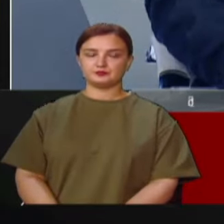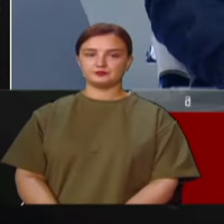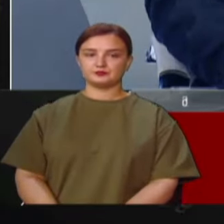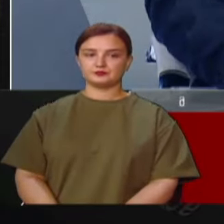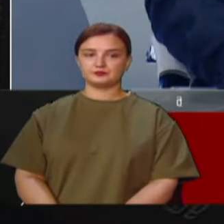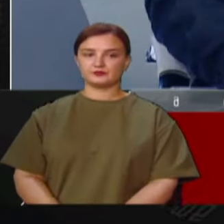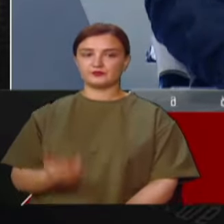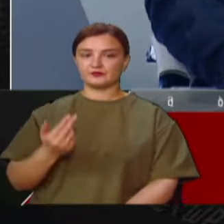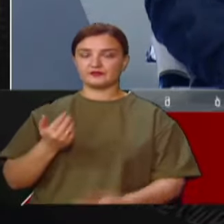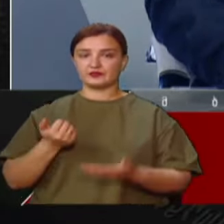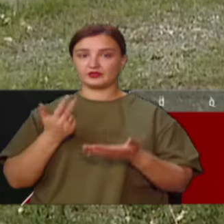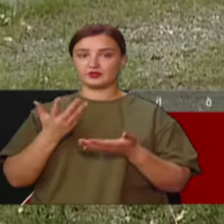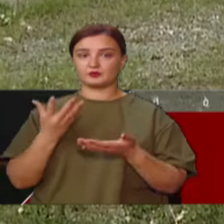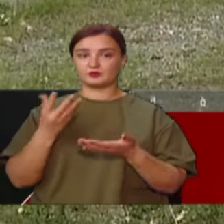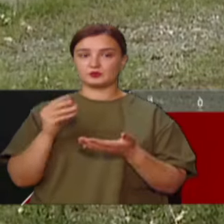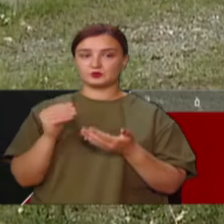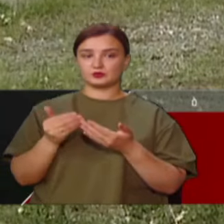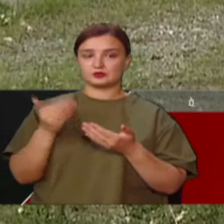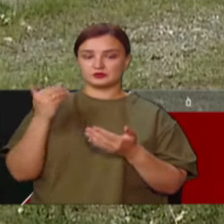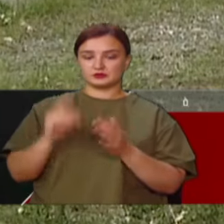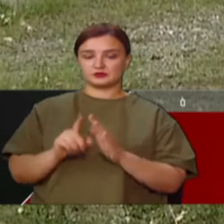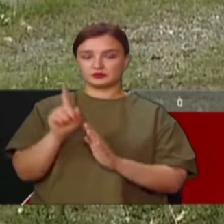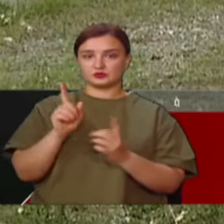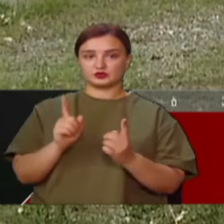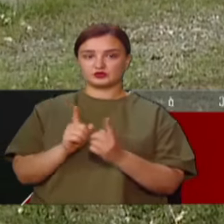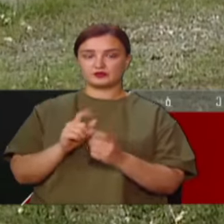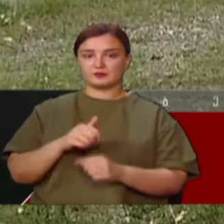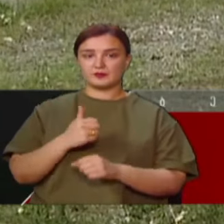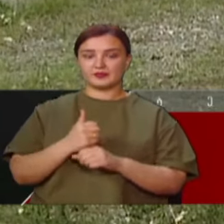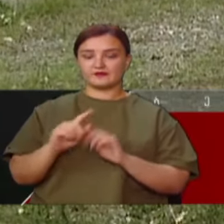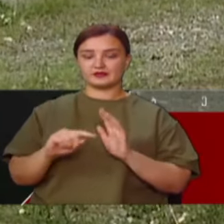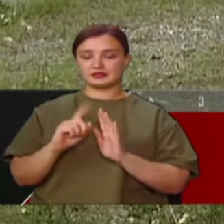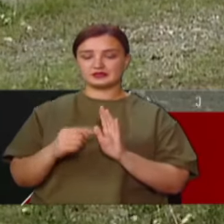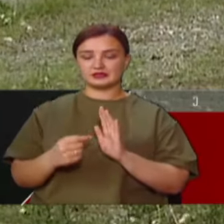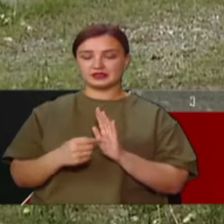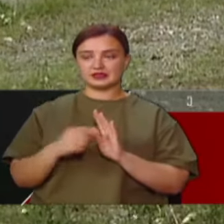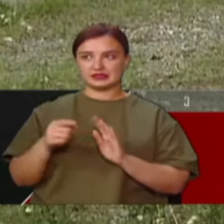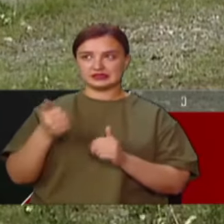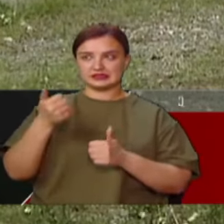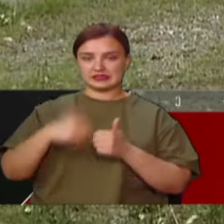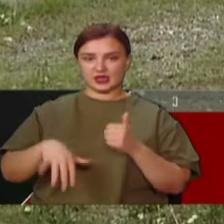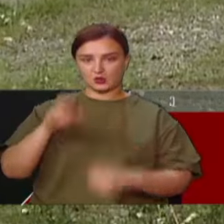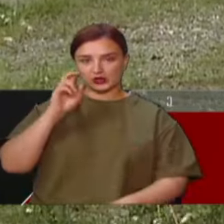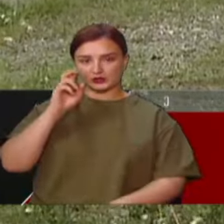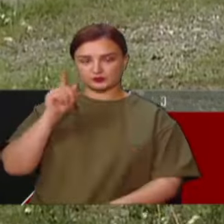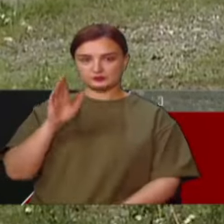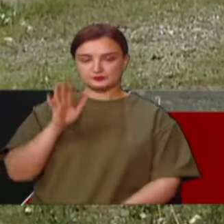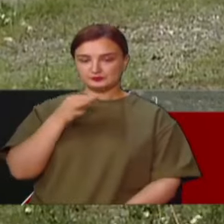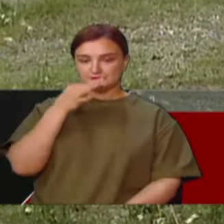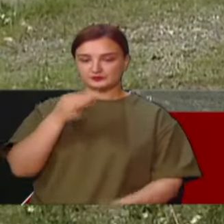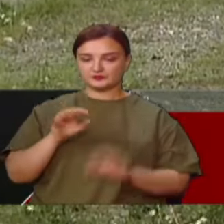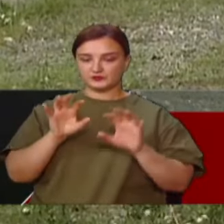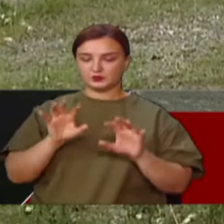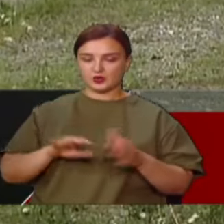დიახ, ვასილ, რამდენიმე წუთის წინ დაიწყო ერგნევჩი შეხვედრა და მთავარი საკითხი, რომელსაც ცენტრალური ხელისუფლება დააყენებს, არის